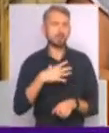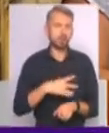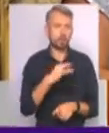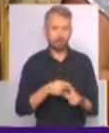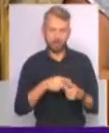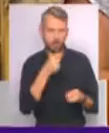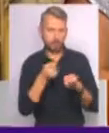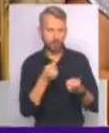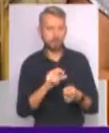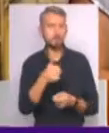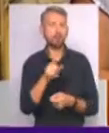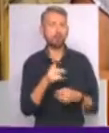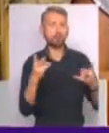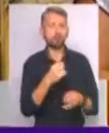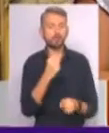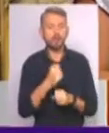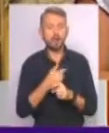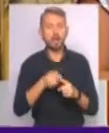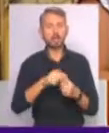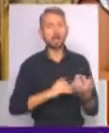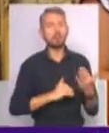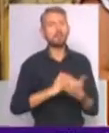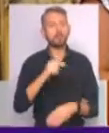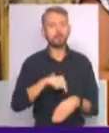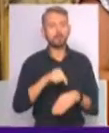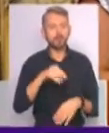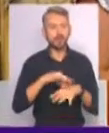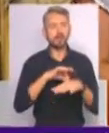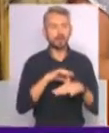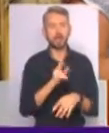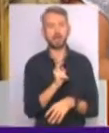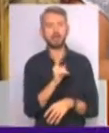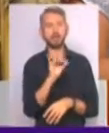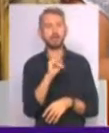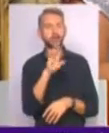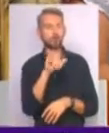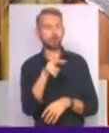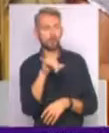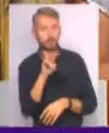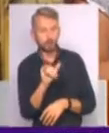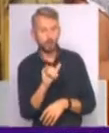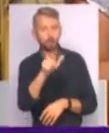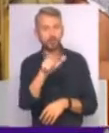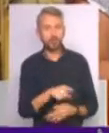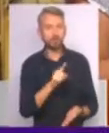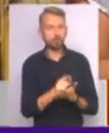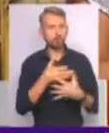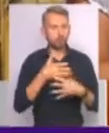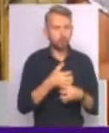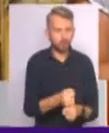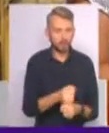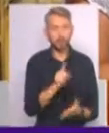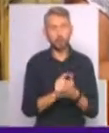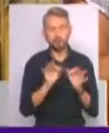нюансы. Первое, что надо делать, это повысить чувствительность тканей к инсулину. Для этого человек должен похудеть, для этого человек должен